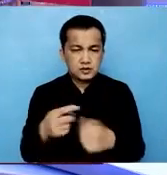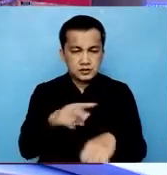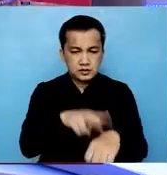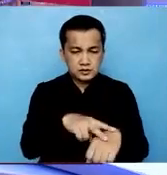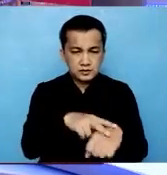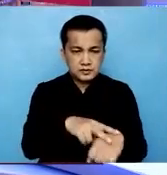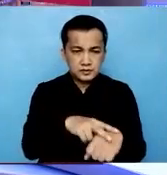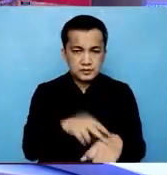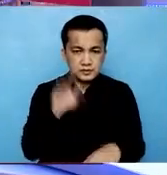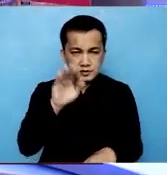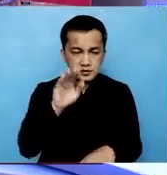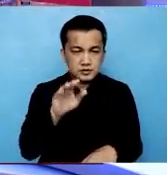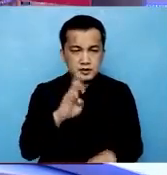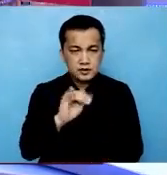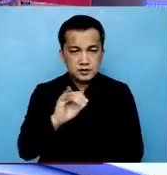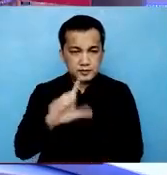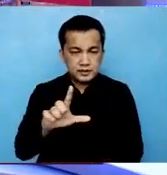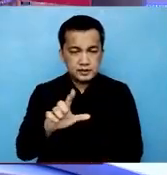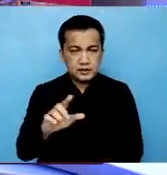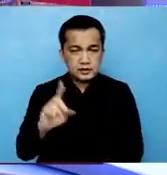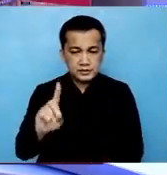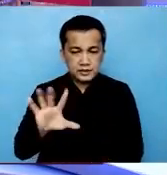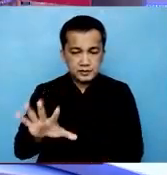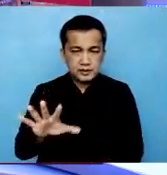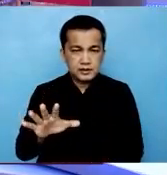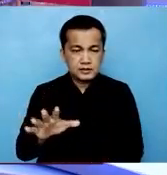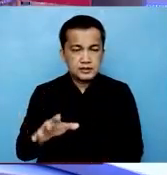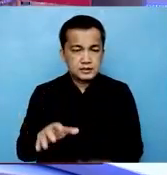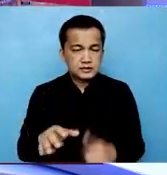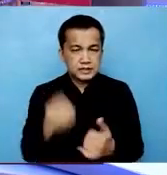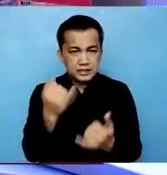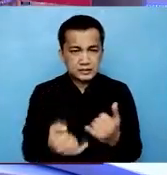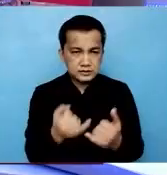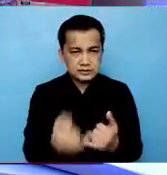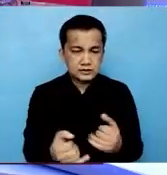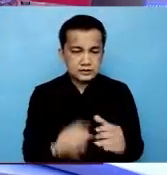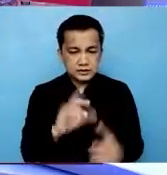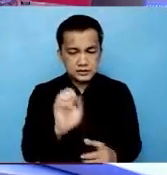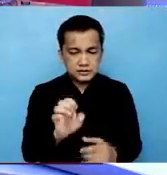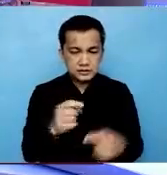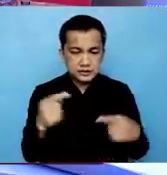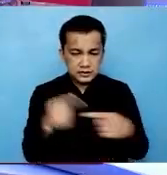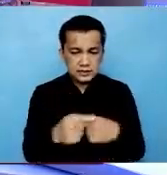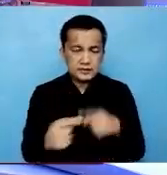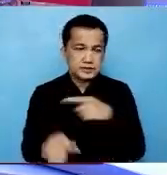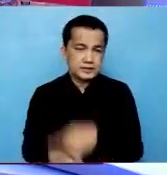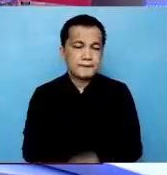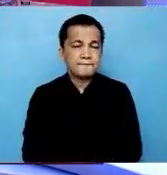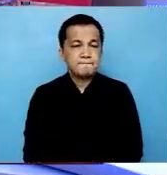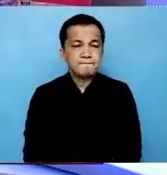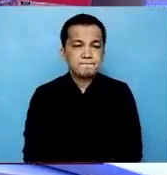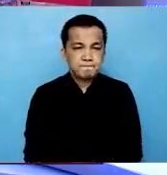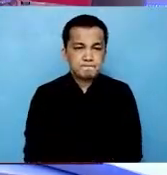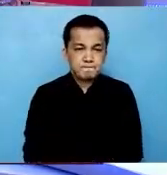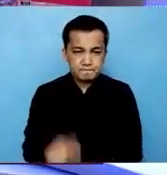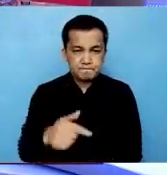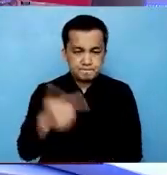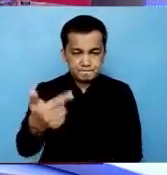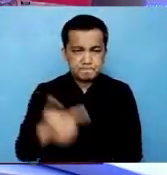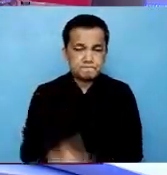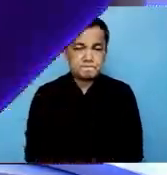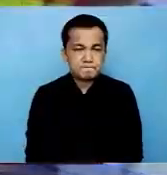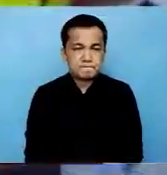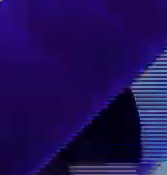para makapagpiyansa si De Lima sa isa pang natitirang drug case laban sa kanya. Nasa frontline ng balitang yan si Marlene Alcaide.